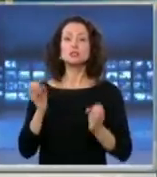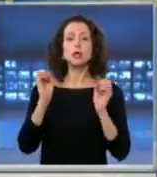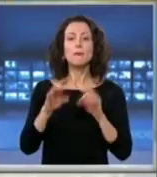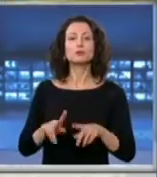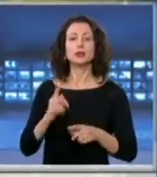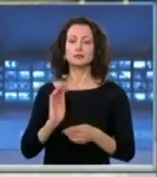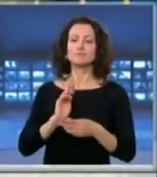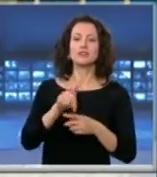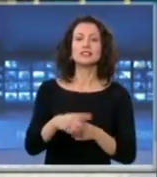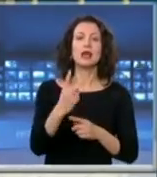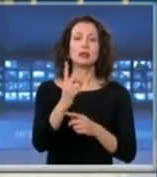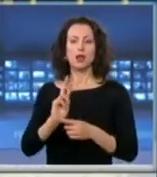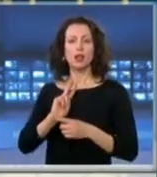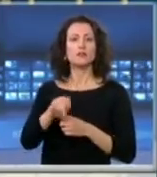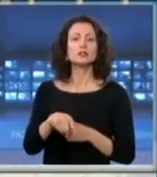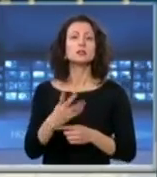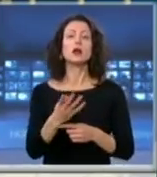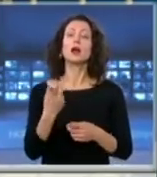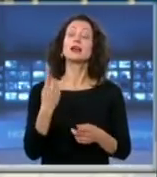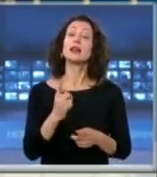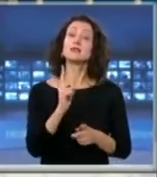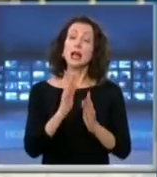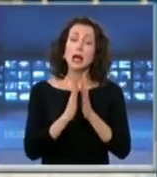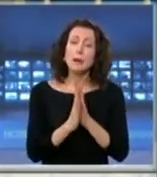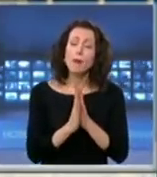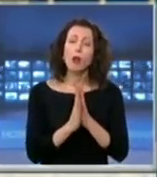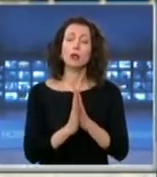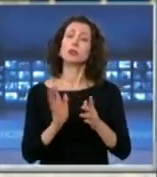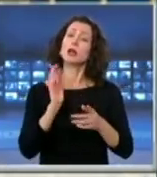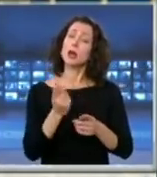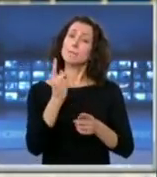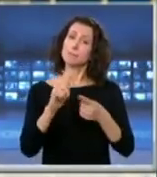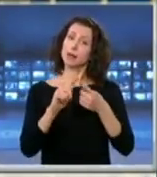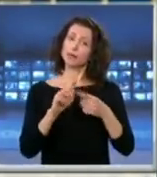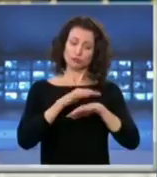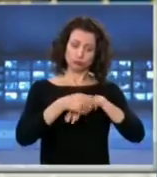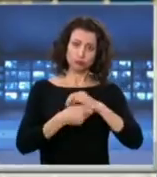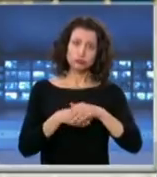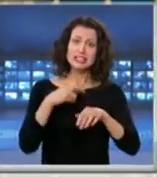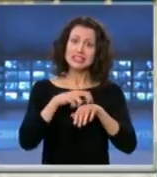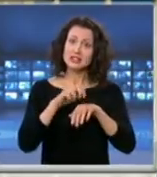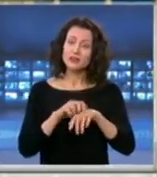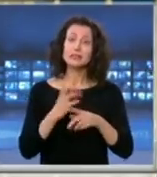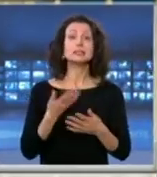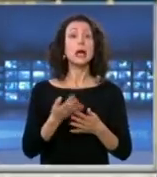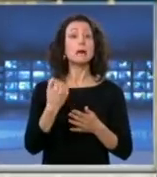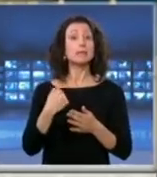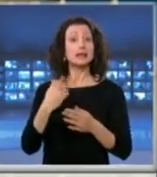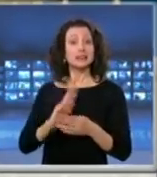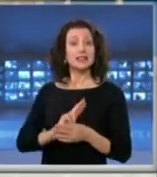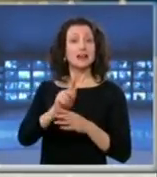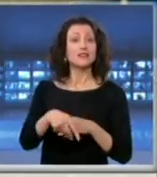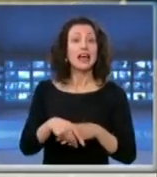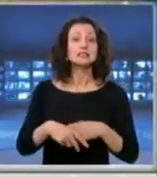няколко човека. Всеки е молен да се дезинфекцира преди да влезе до сергиите, но властите са категорични, че ще започнат проверки на